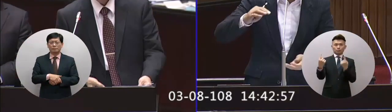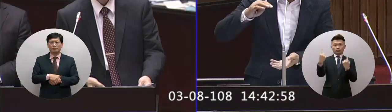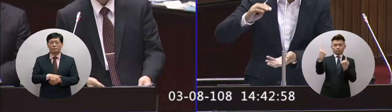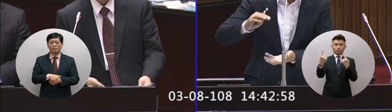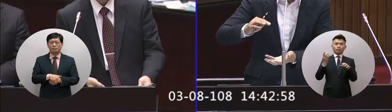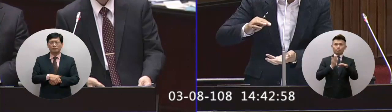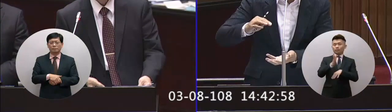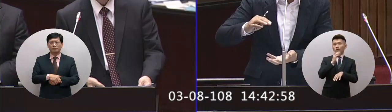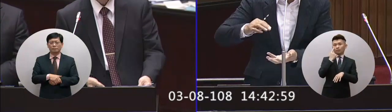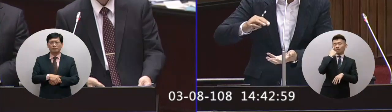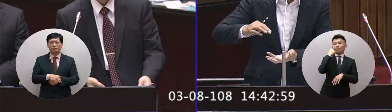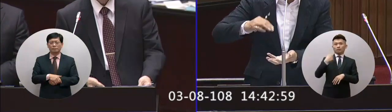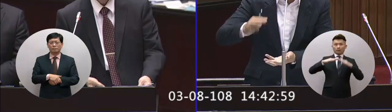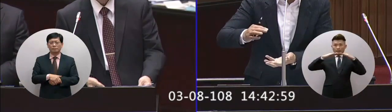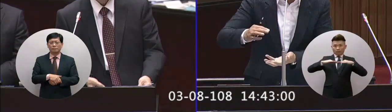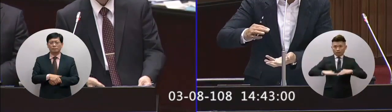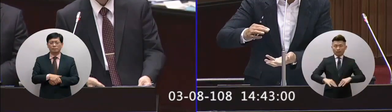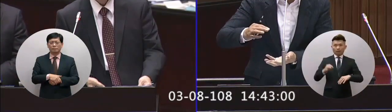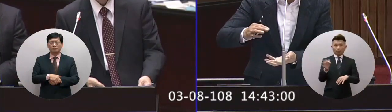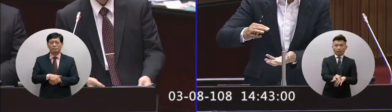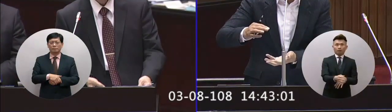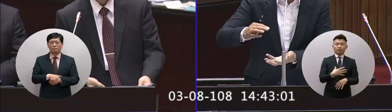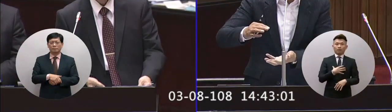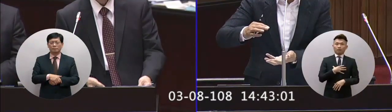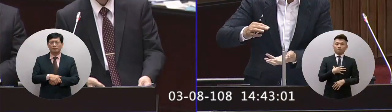下線的速率其實它也都超過